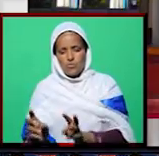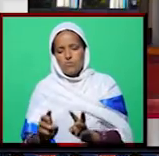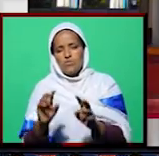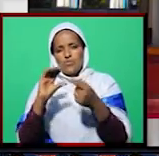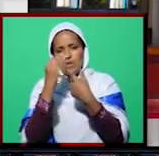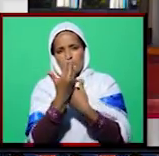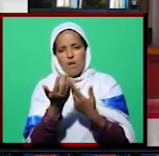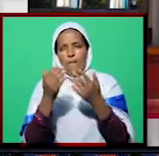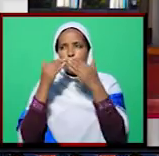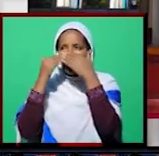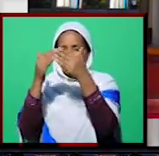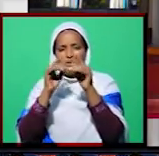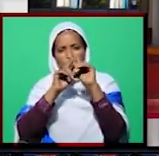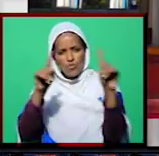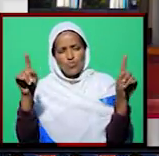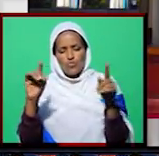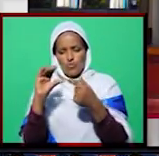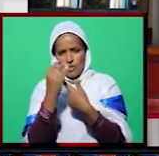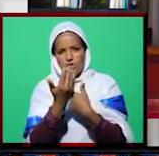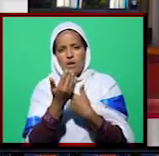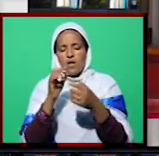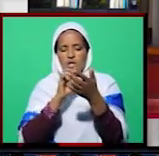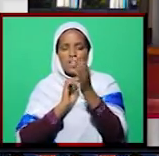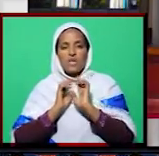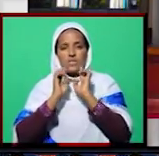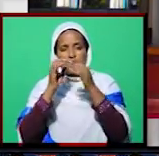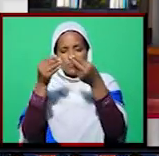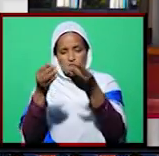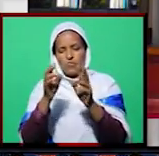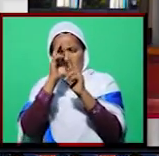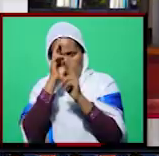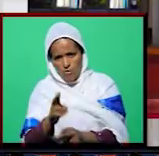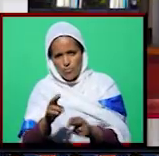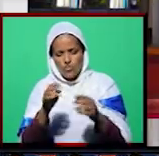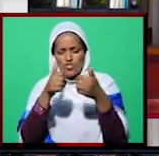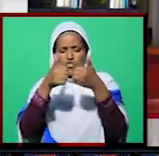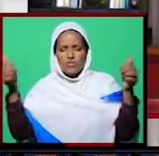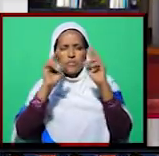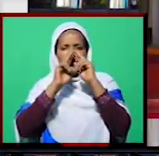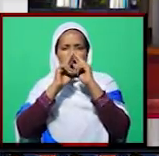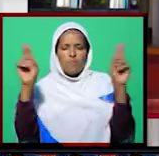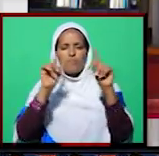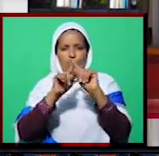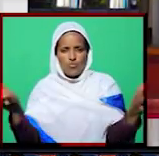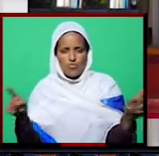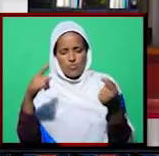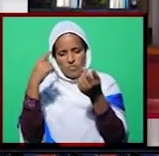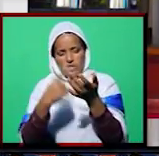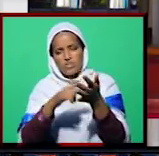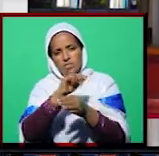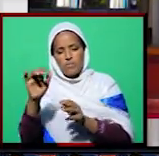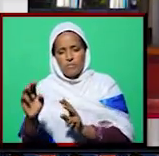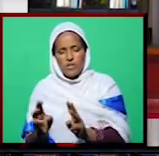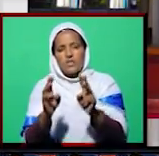መልኩ ከሌሎቹ ጸሎቶችና ምህላዎች ምስጋናዎች በተለየ መልኩ ለቅዳሴ የምንሰጠው አክብሮትና ትኩረት እጅግ የተለየ።